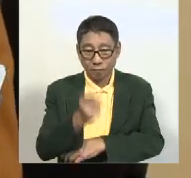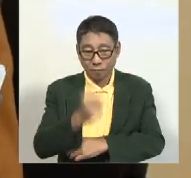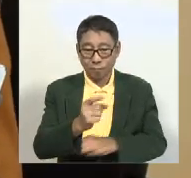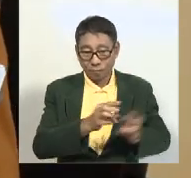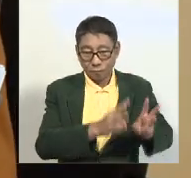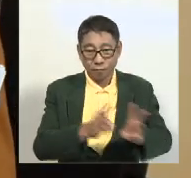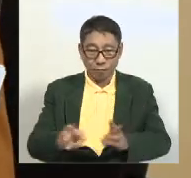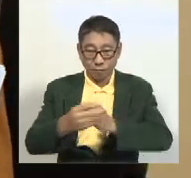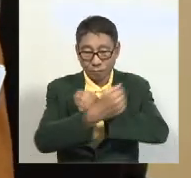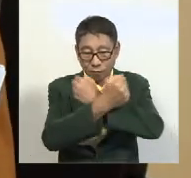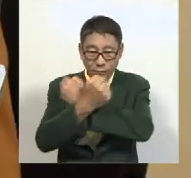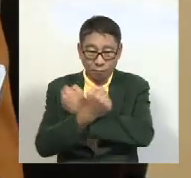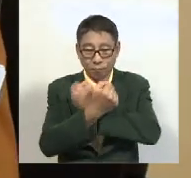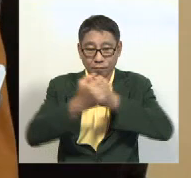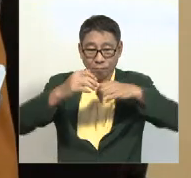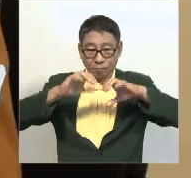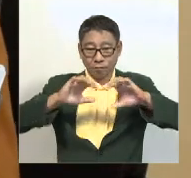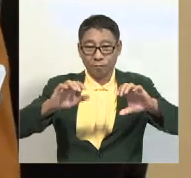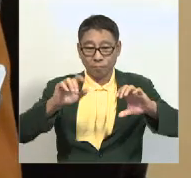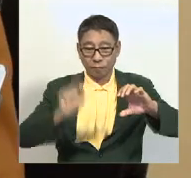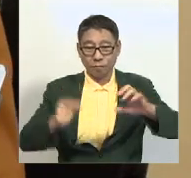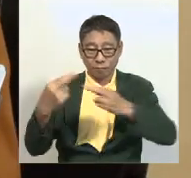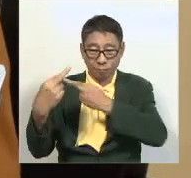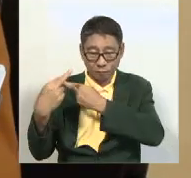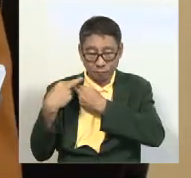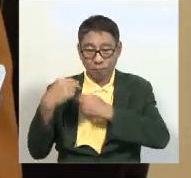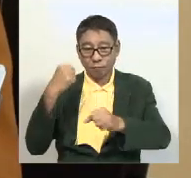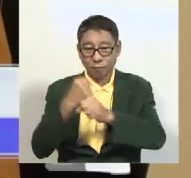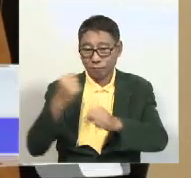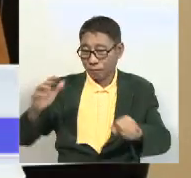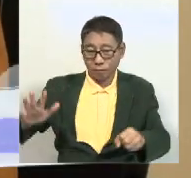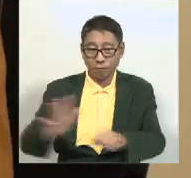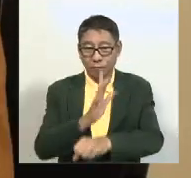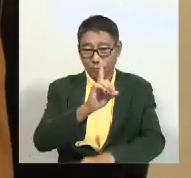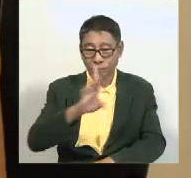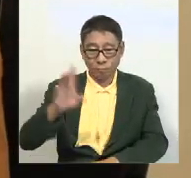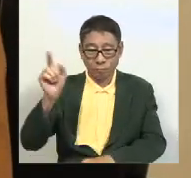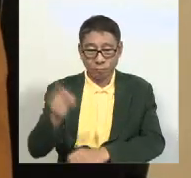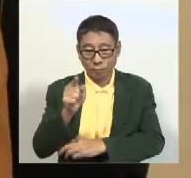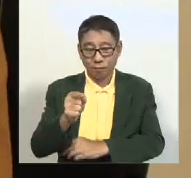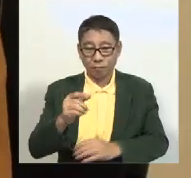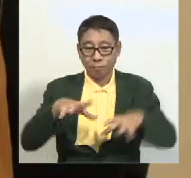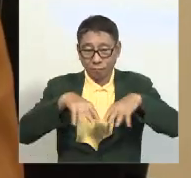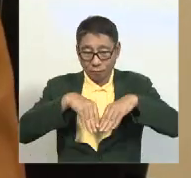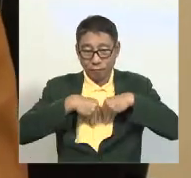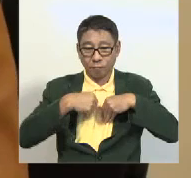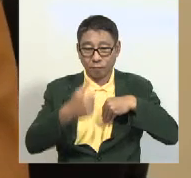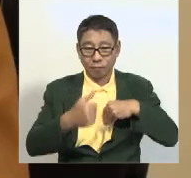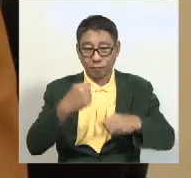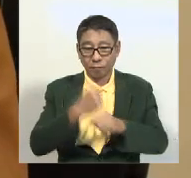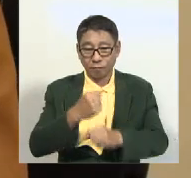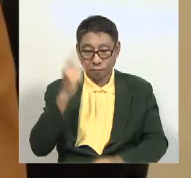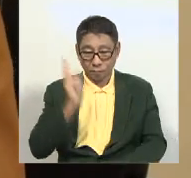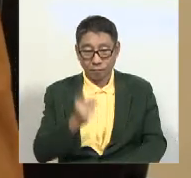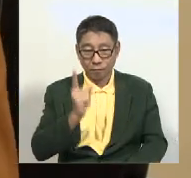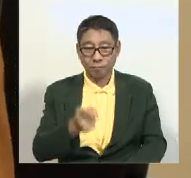การที่ทางรัฐบาลหรือว่าหน่วยงานที่รับผิดชอบกำหนดมาอย่าง 100% นะฮะขอให้วางใจได้เลยครับว่าเราทำกันอย่างเต็ม